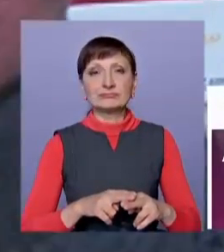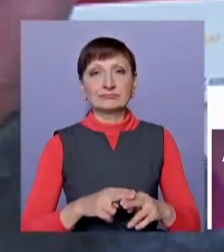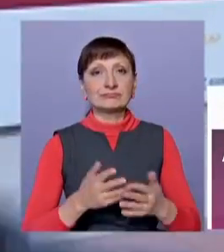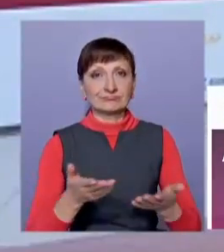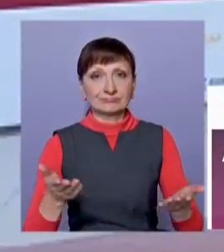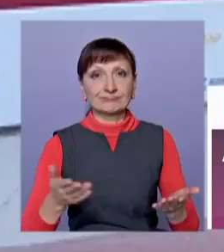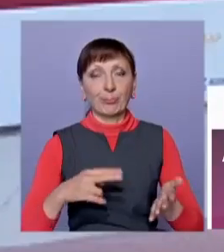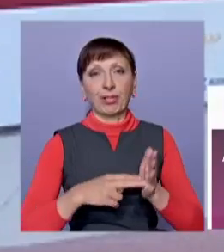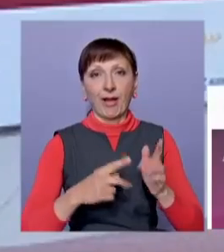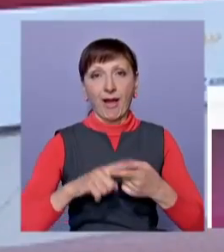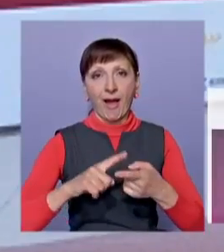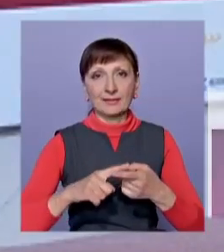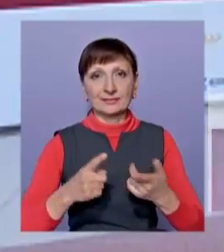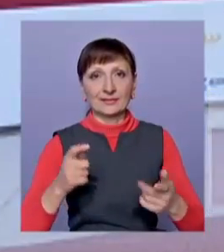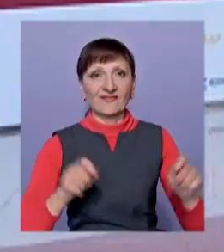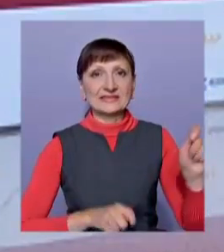плане.